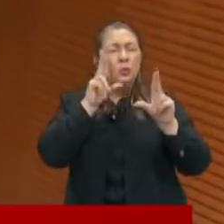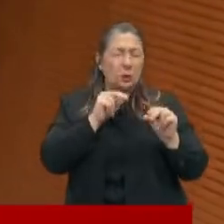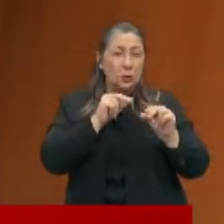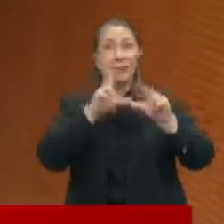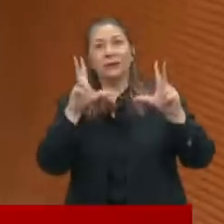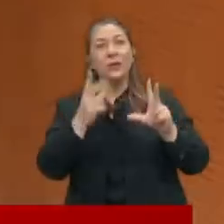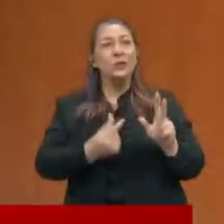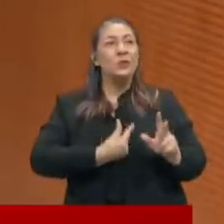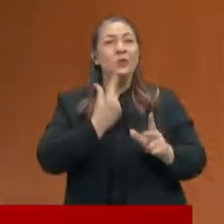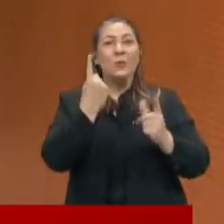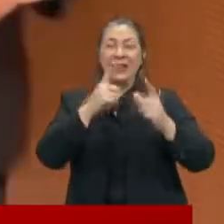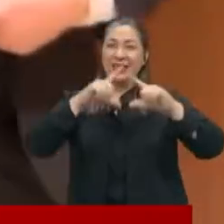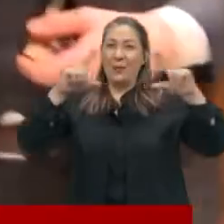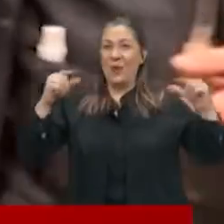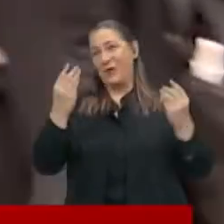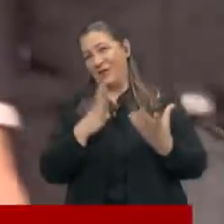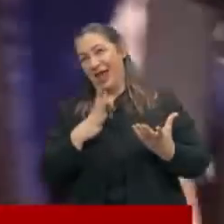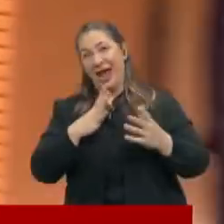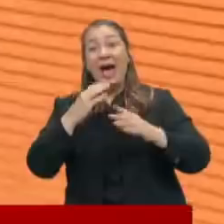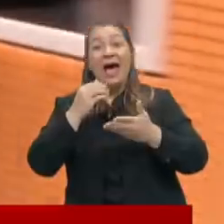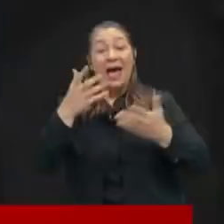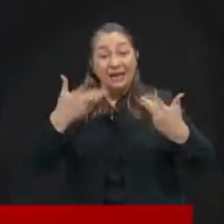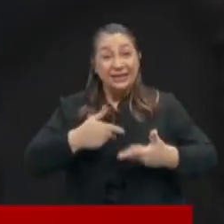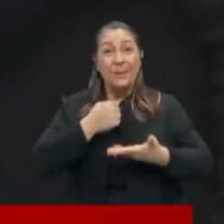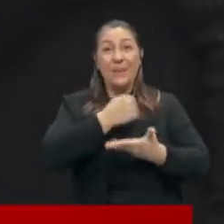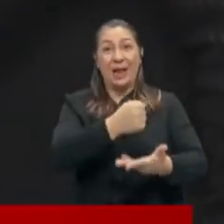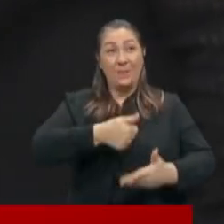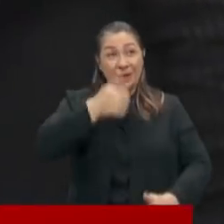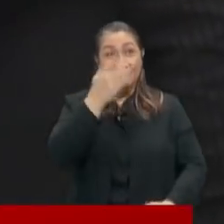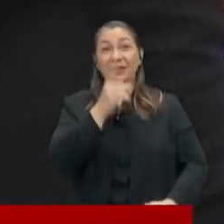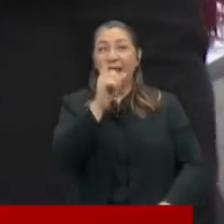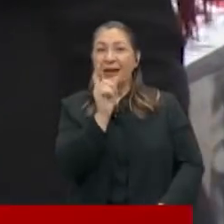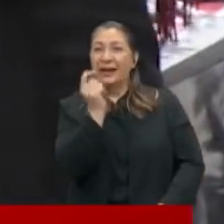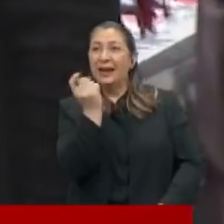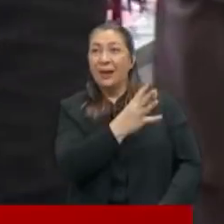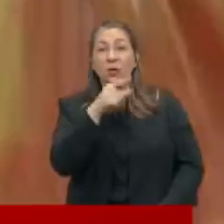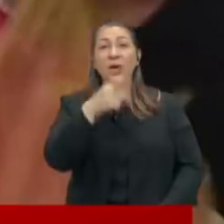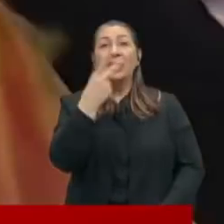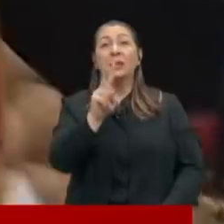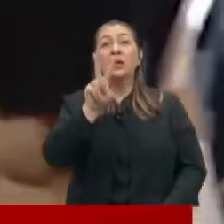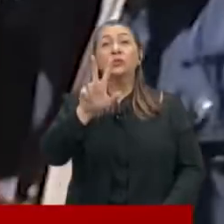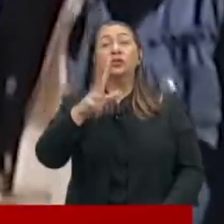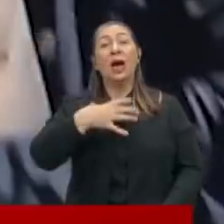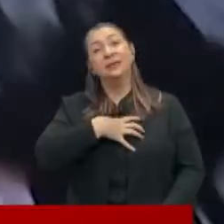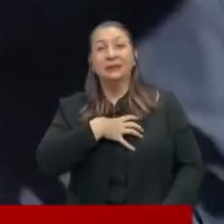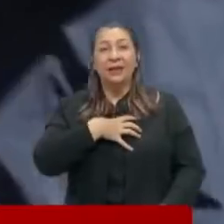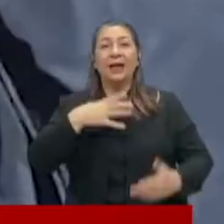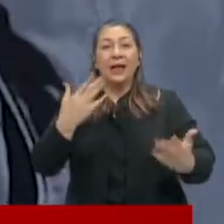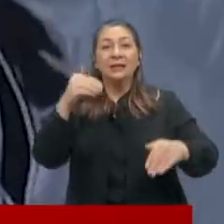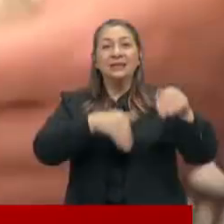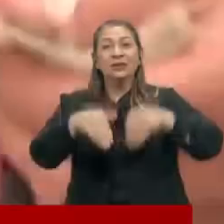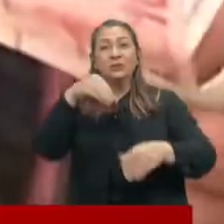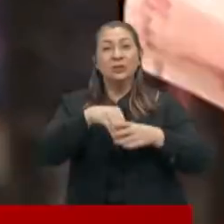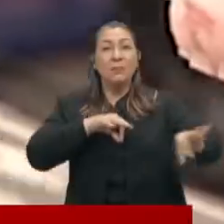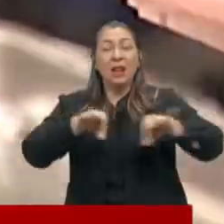deyip umutlu bir tablo çizen Hazine ve Maliye Bakanı tek haneli enflasyon için bu kez 2023 Haziran'ını yani seçim